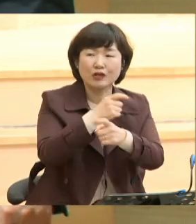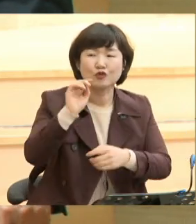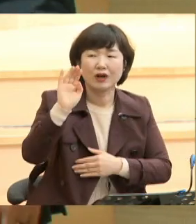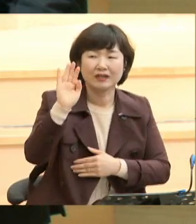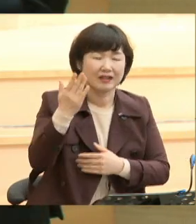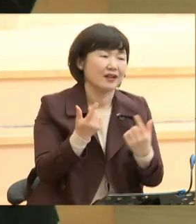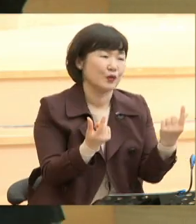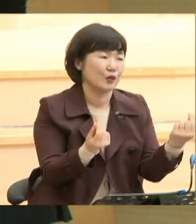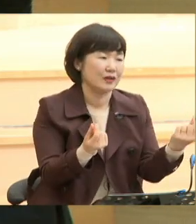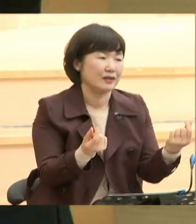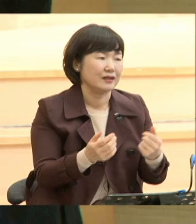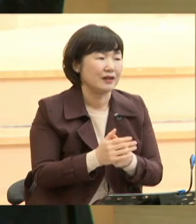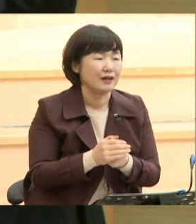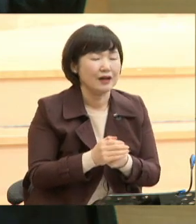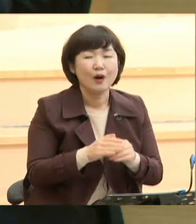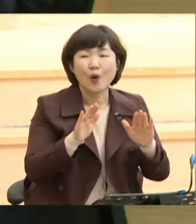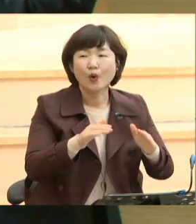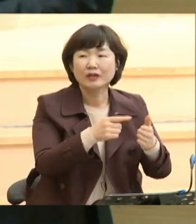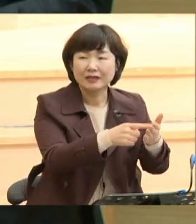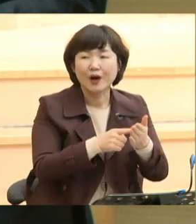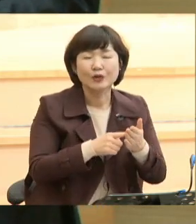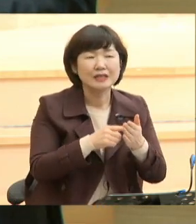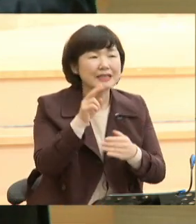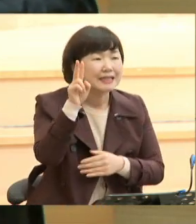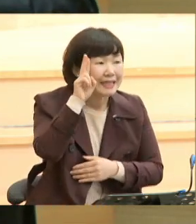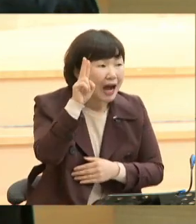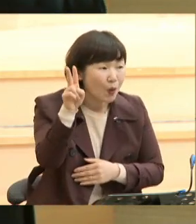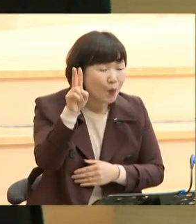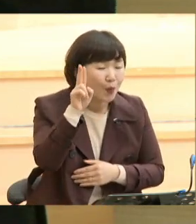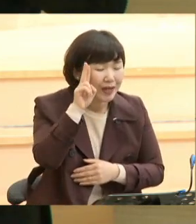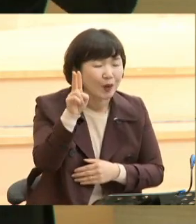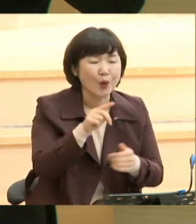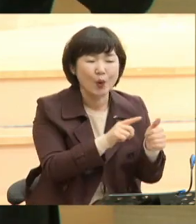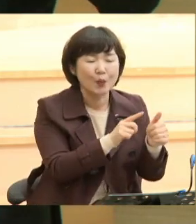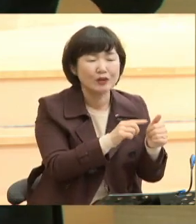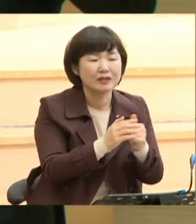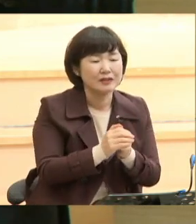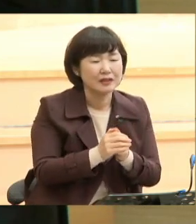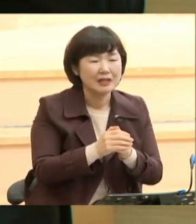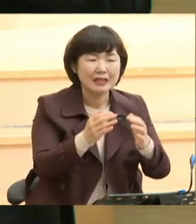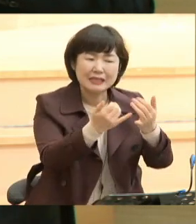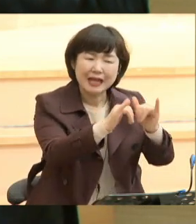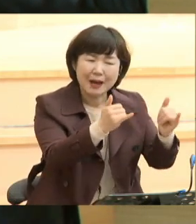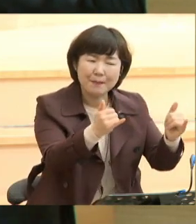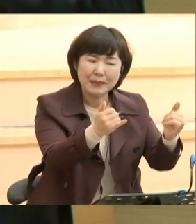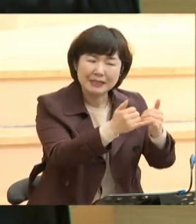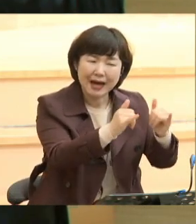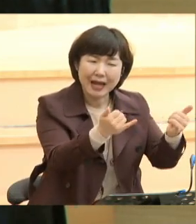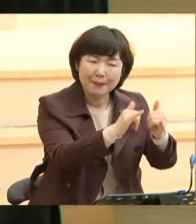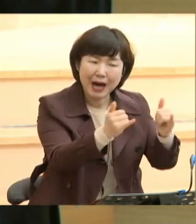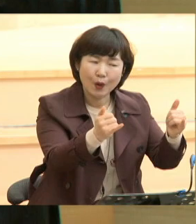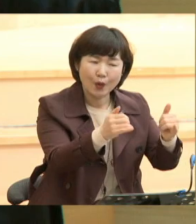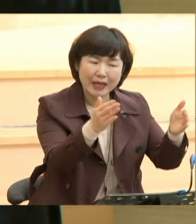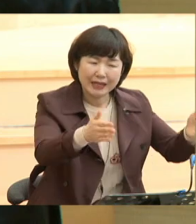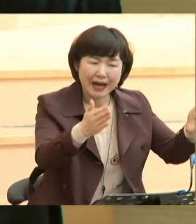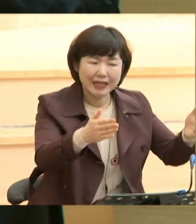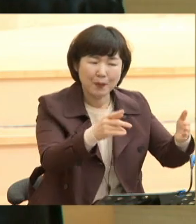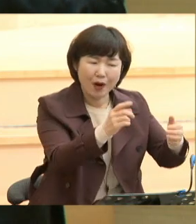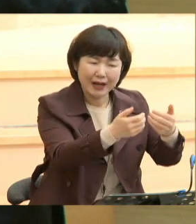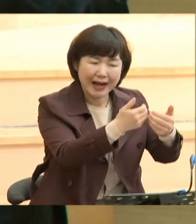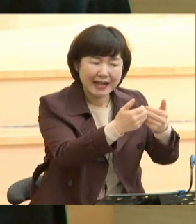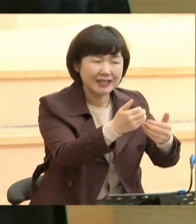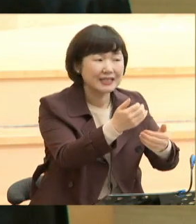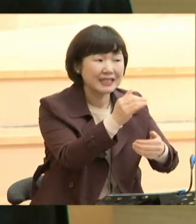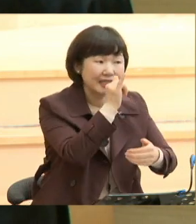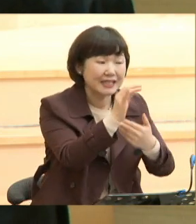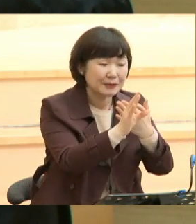것이니라 예 오늘 법원에서 얘기하고 있는 이 야구부는 요 사람들간의 어떤 갈등의 배후에는 언제나 뭐가 있다고 얘기